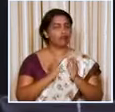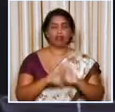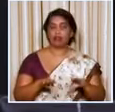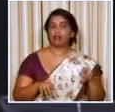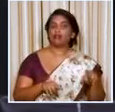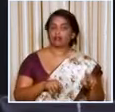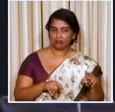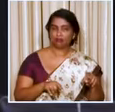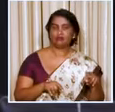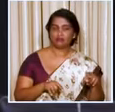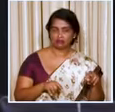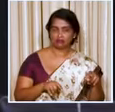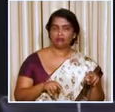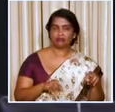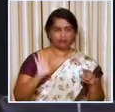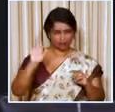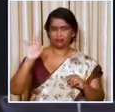දරුවෝ